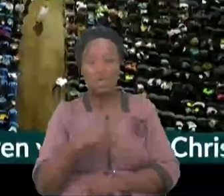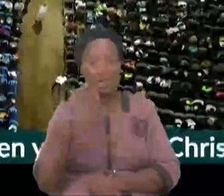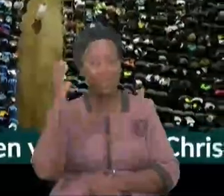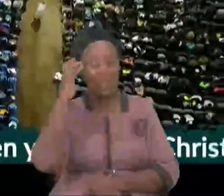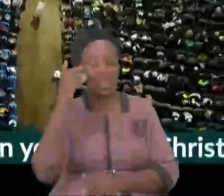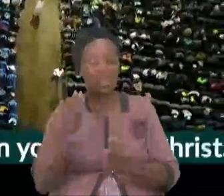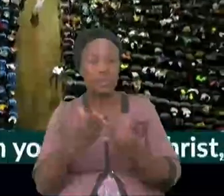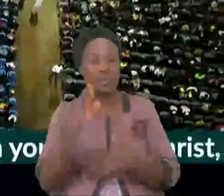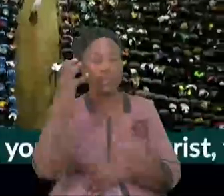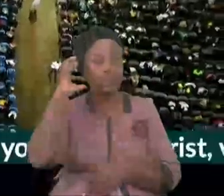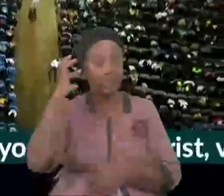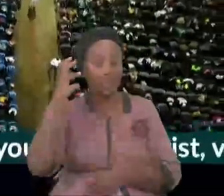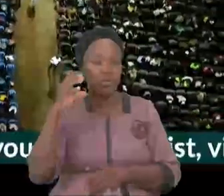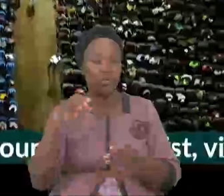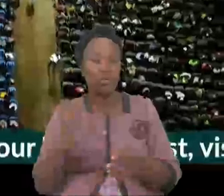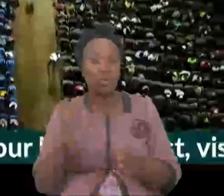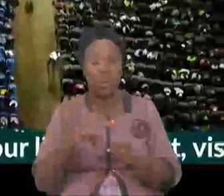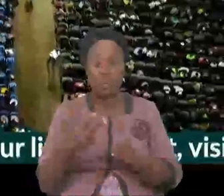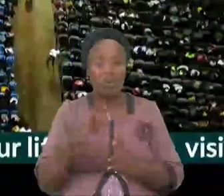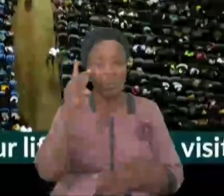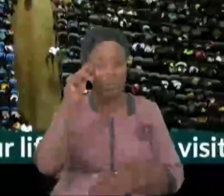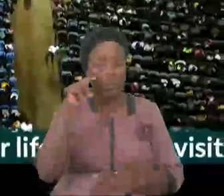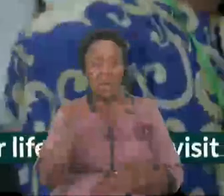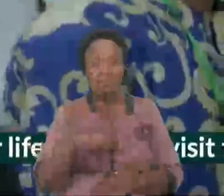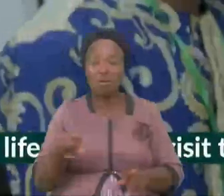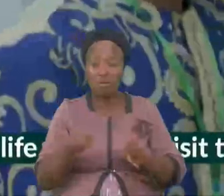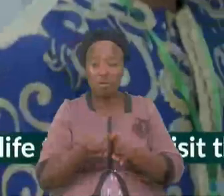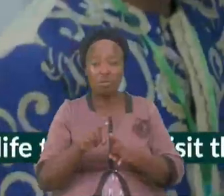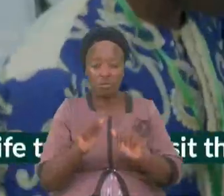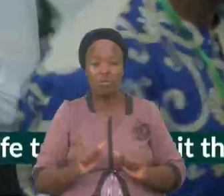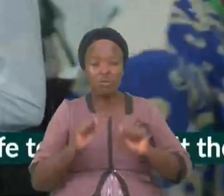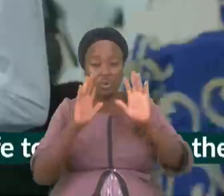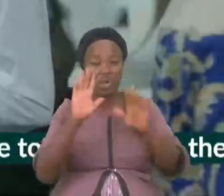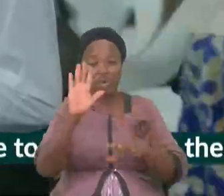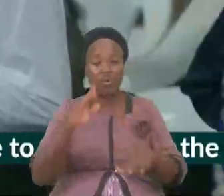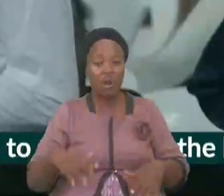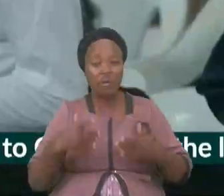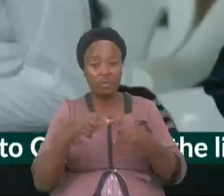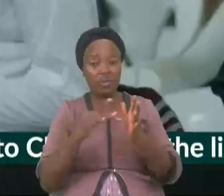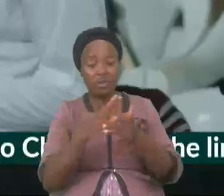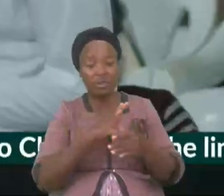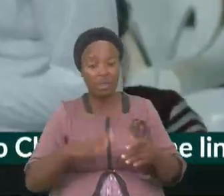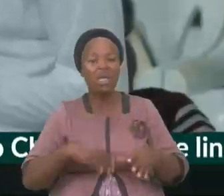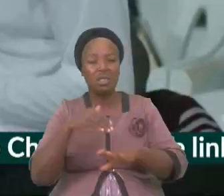Et qui nous, ceux qui nous suivent à la radio, à la télévision, et vous avez donné votre vie au Seigneur,